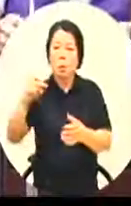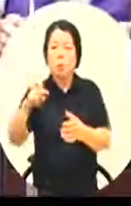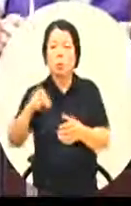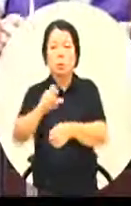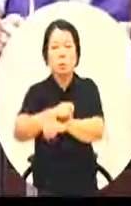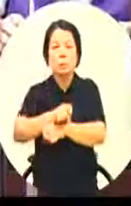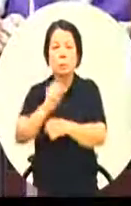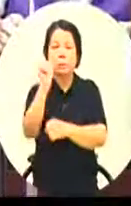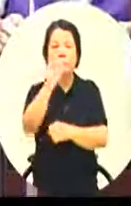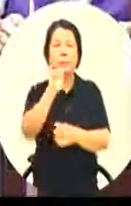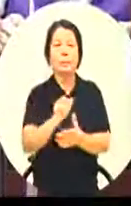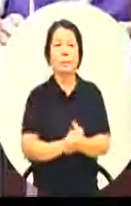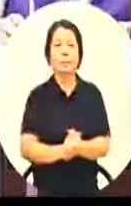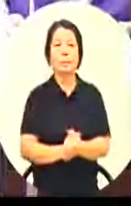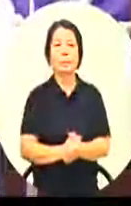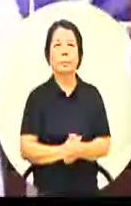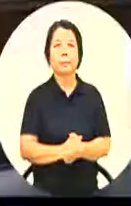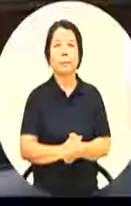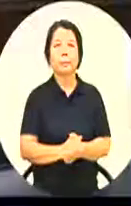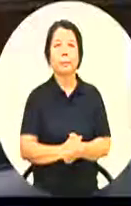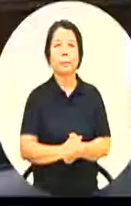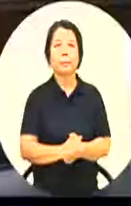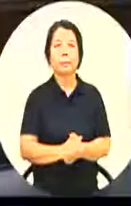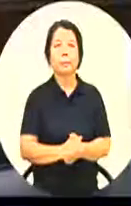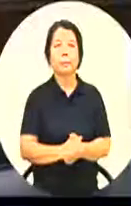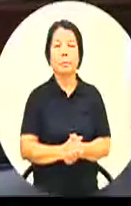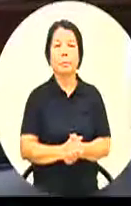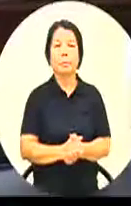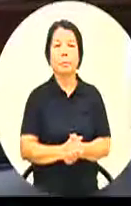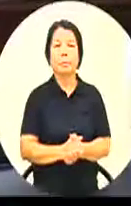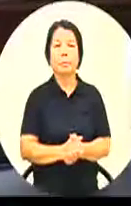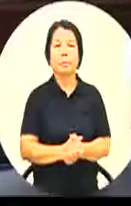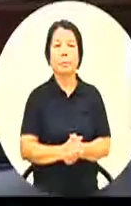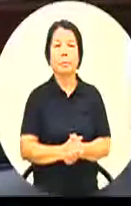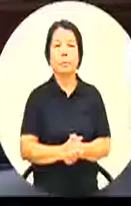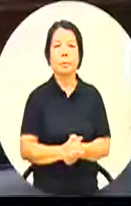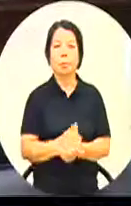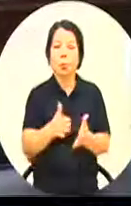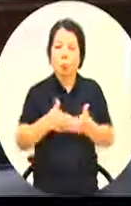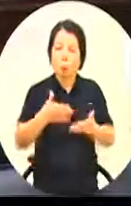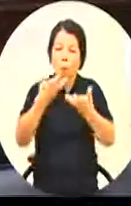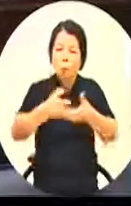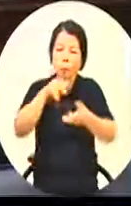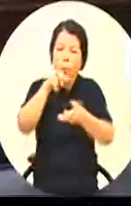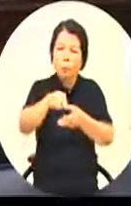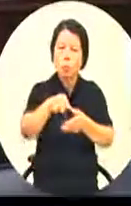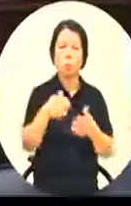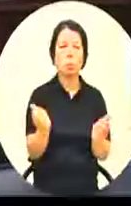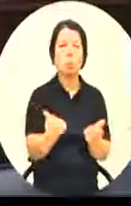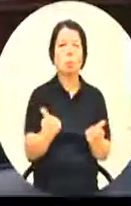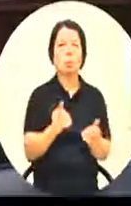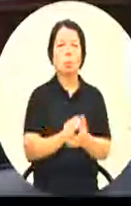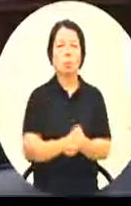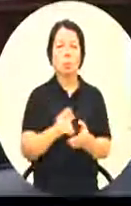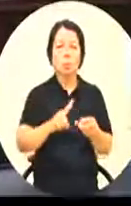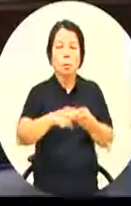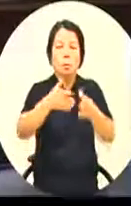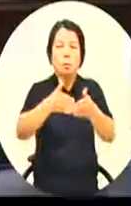样。对， 好，副长您请坐。我之所以会比较重视这个问题是说，主要